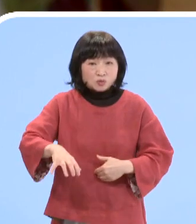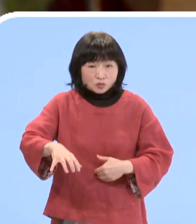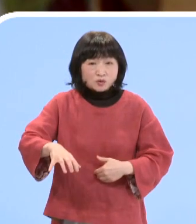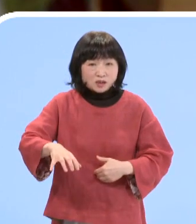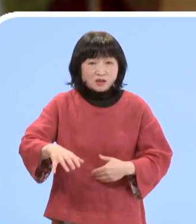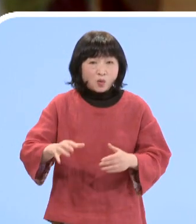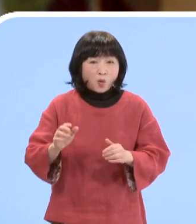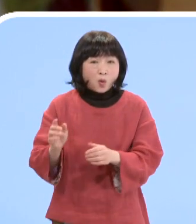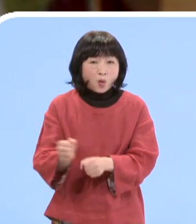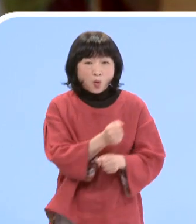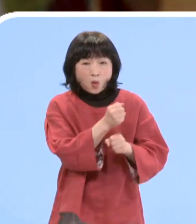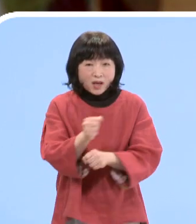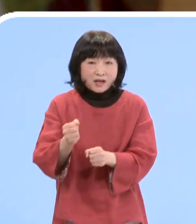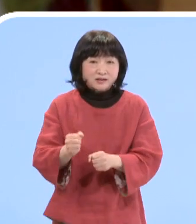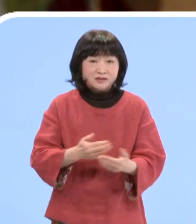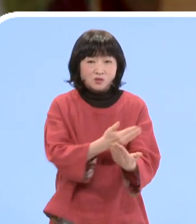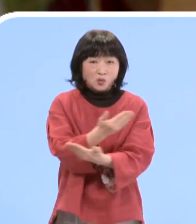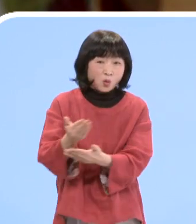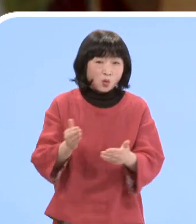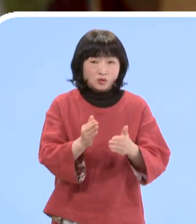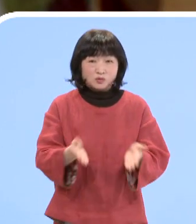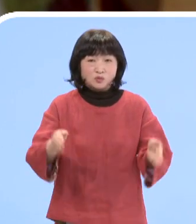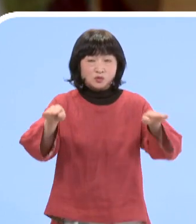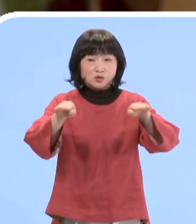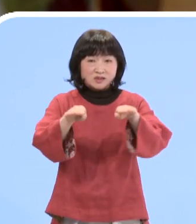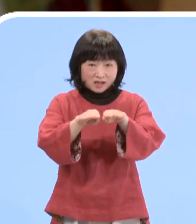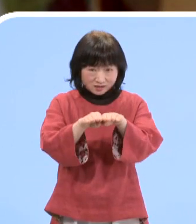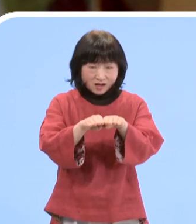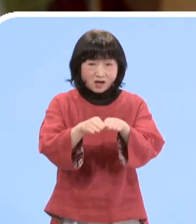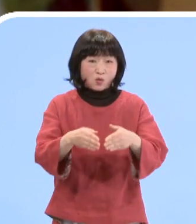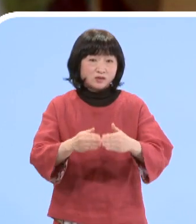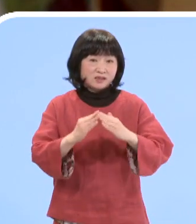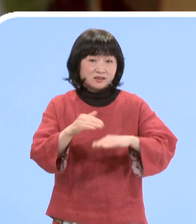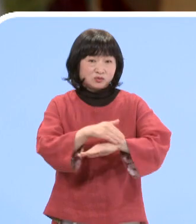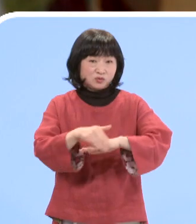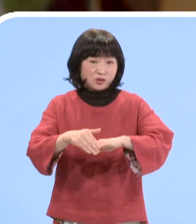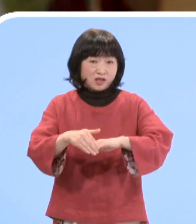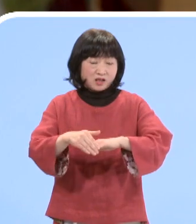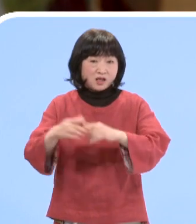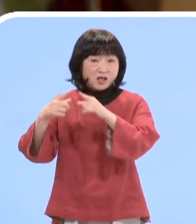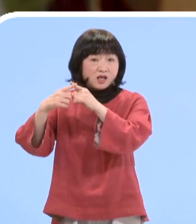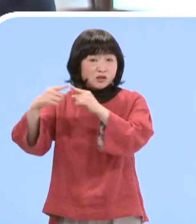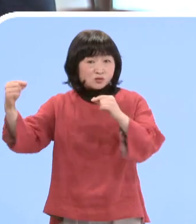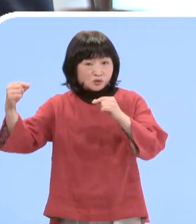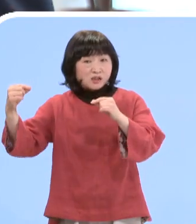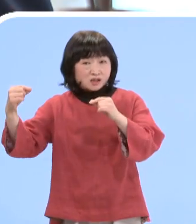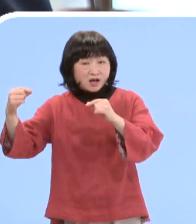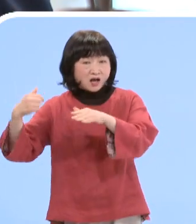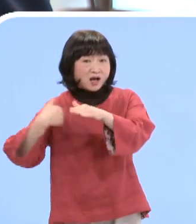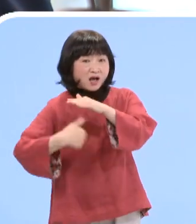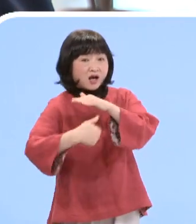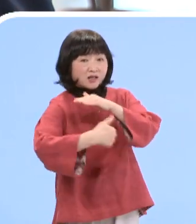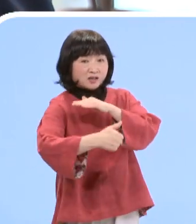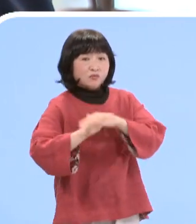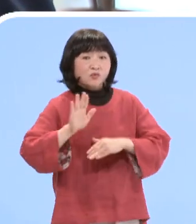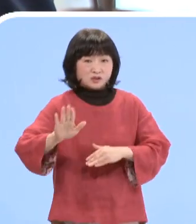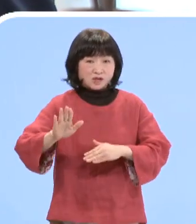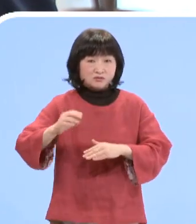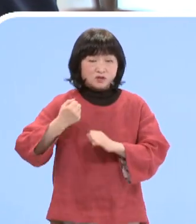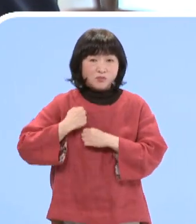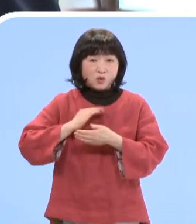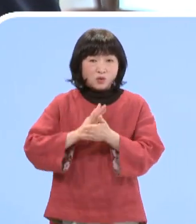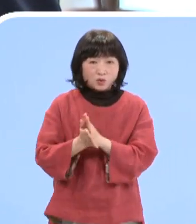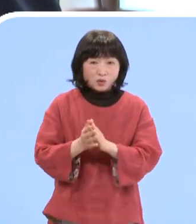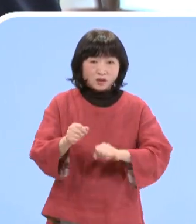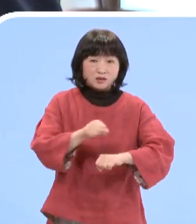わせて、 はい、 地域おこし協力隊っていうのは国が各地域に派遣してるんですけども、兵庫県版の地域おこし